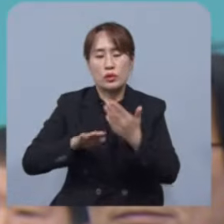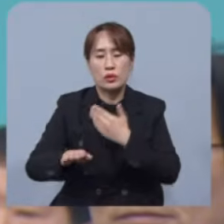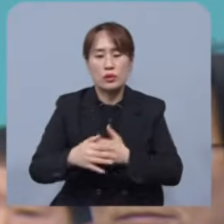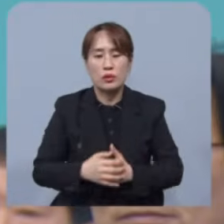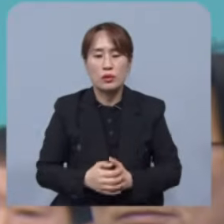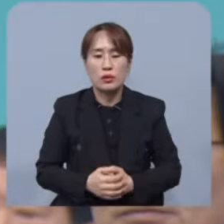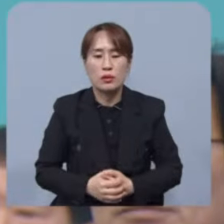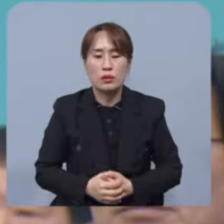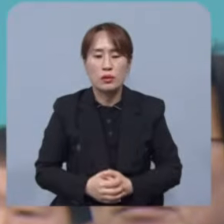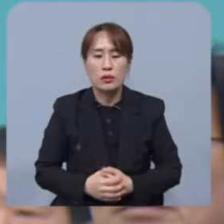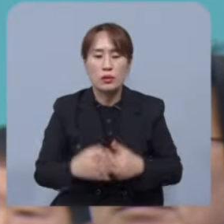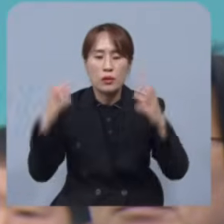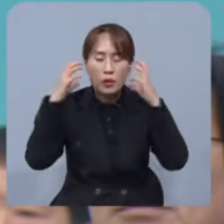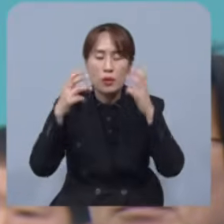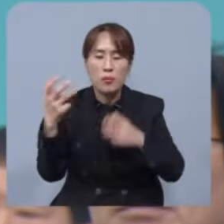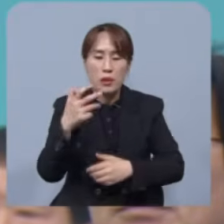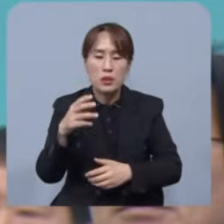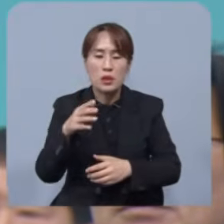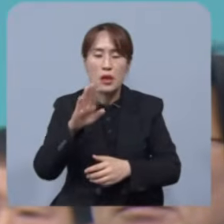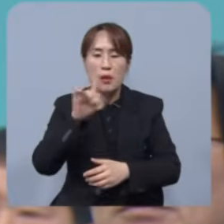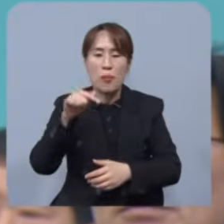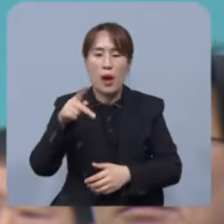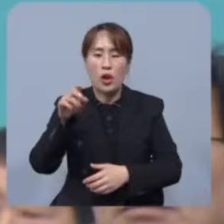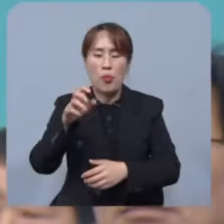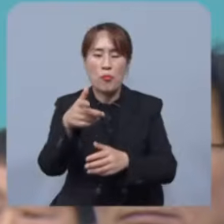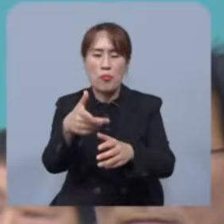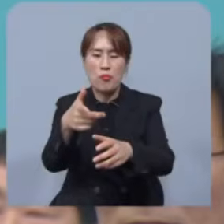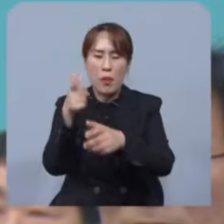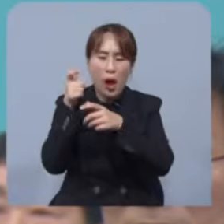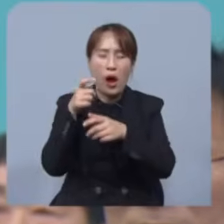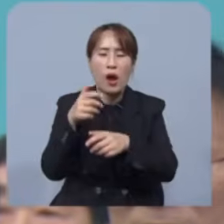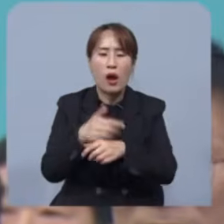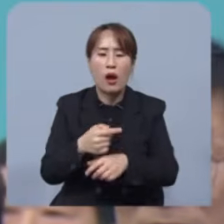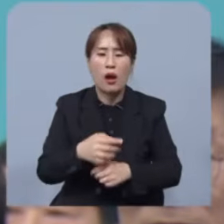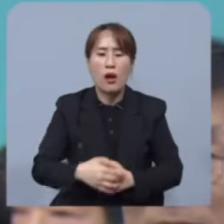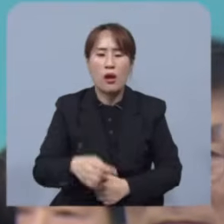기막의 지급 없이 80mm 박격포를 사격함으로써